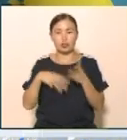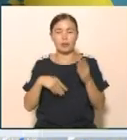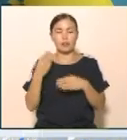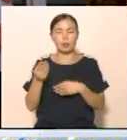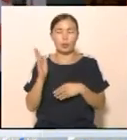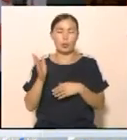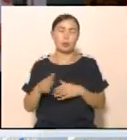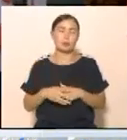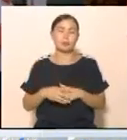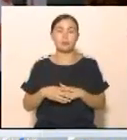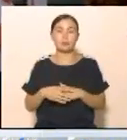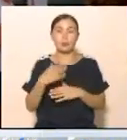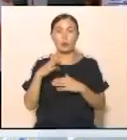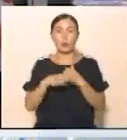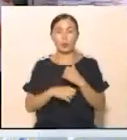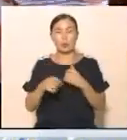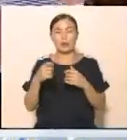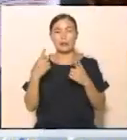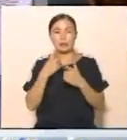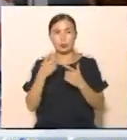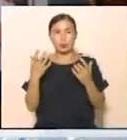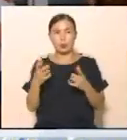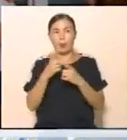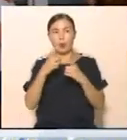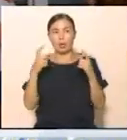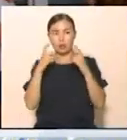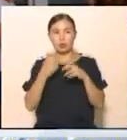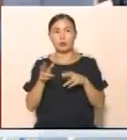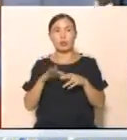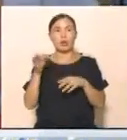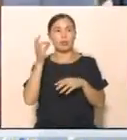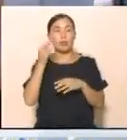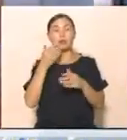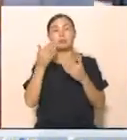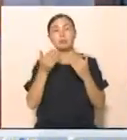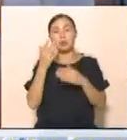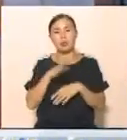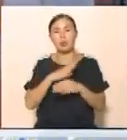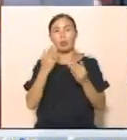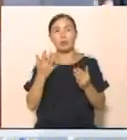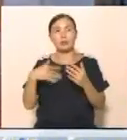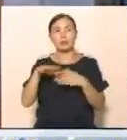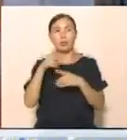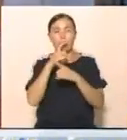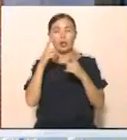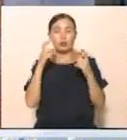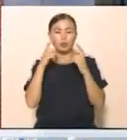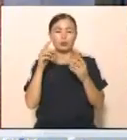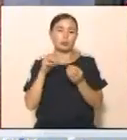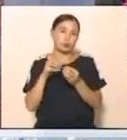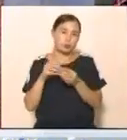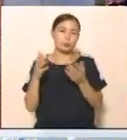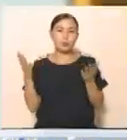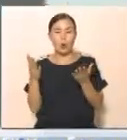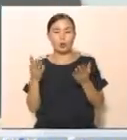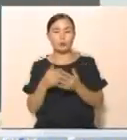тартылады. Соңғы ережеден кейін тұрғындардан маскалық режим туралы ойларын да сұрады. Олардың ойынша өңірдегі маскалық режимнің көрінісі